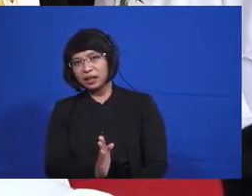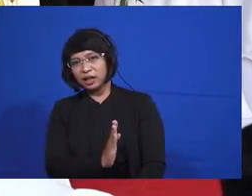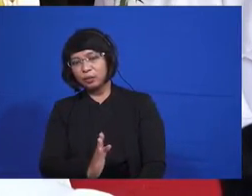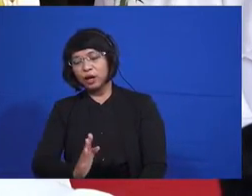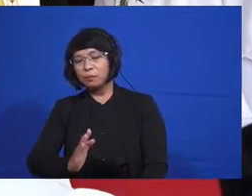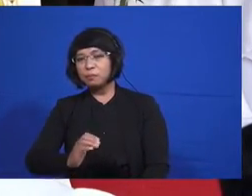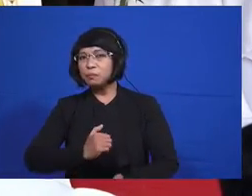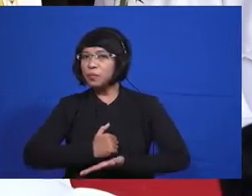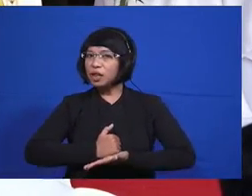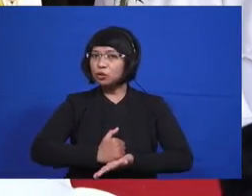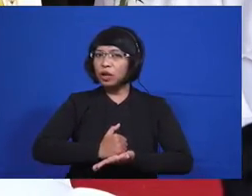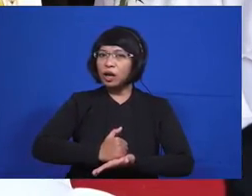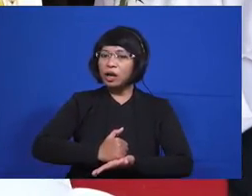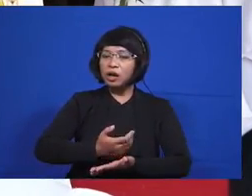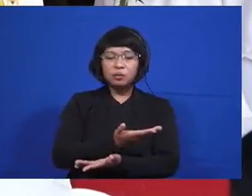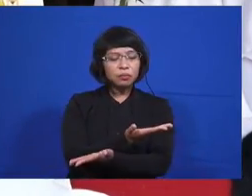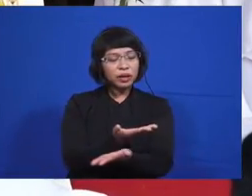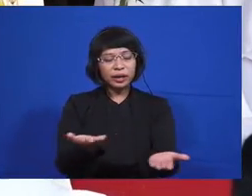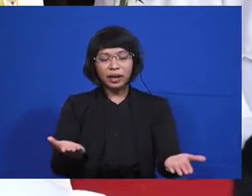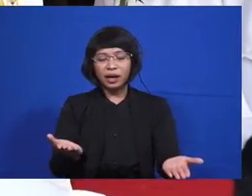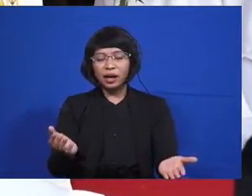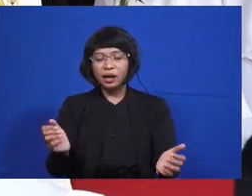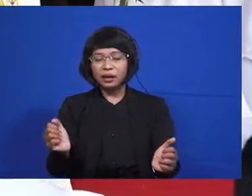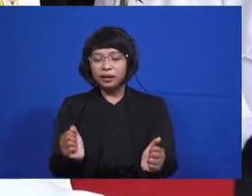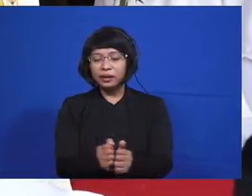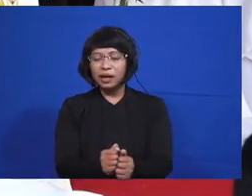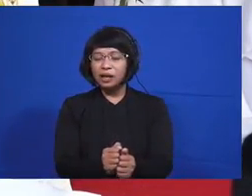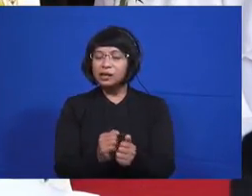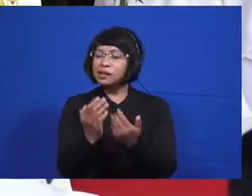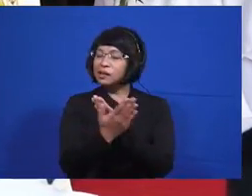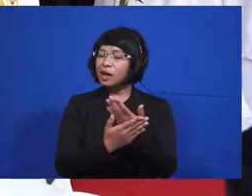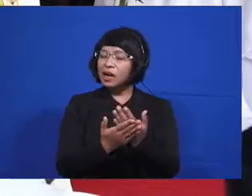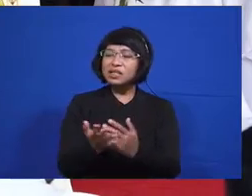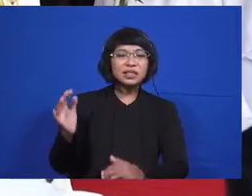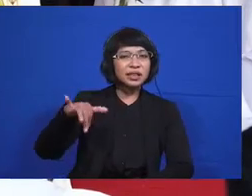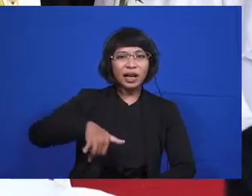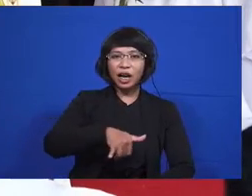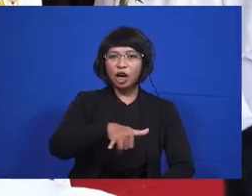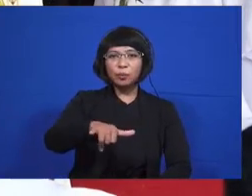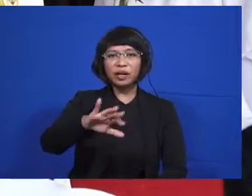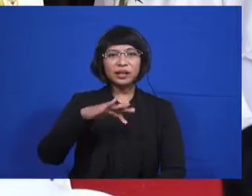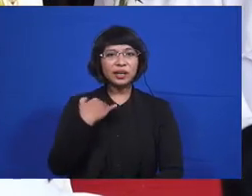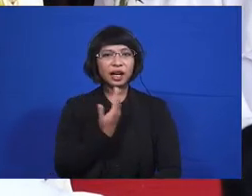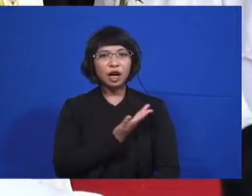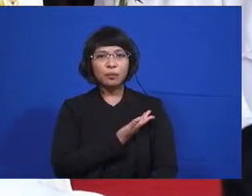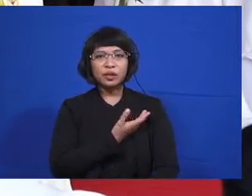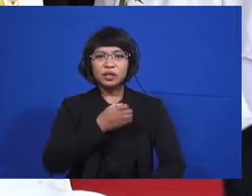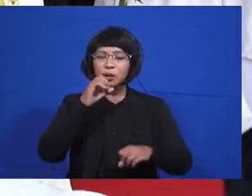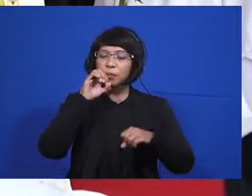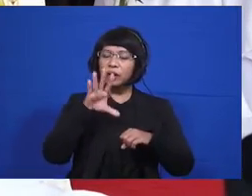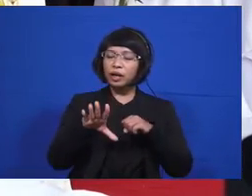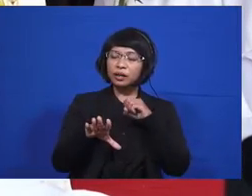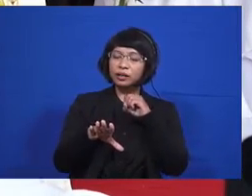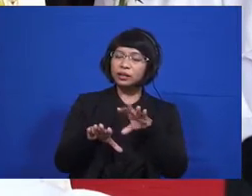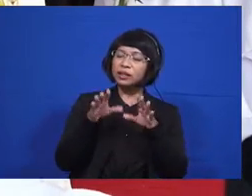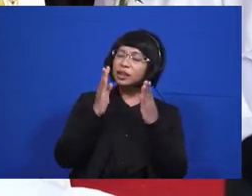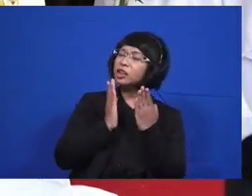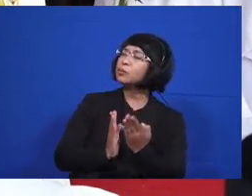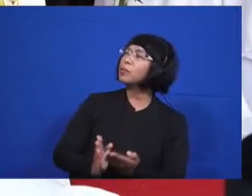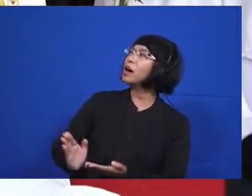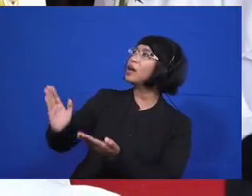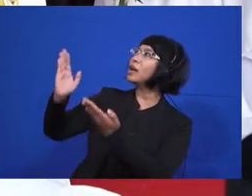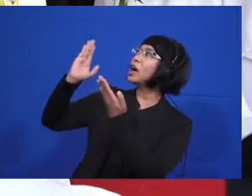Bantulah mereka dengan rahmat kasih-Mu yang abadi. Kami sampaikan semua ini